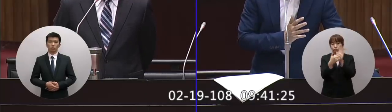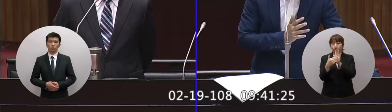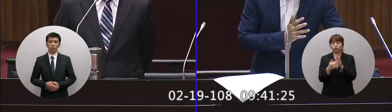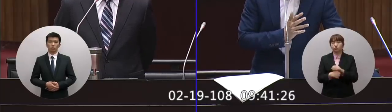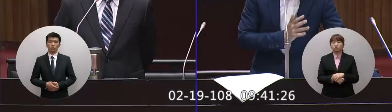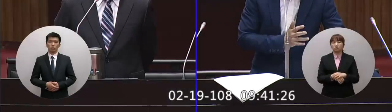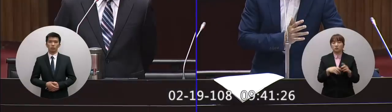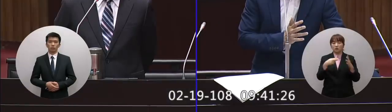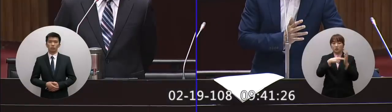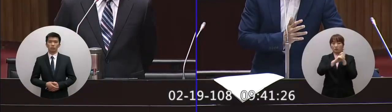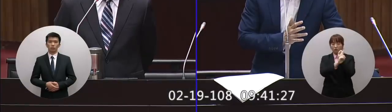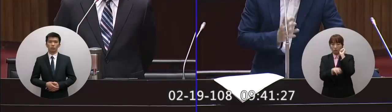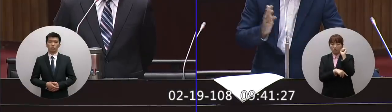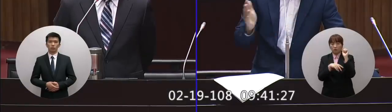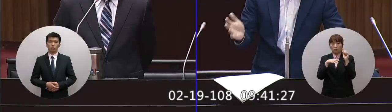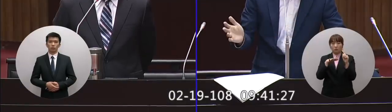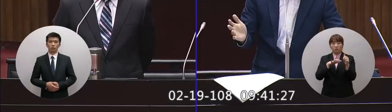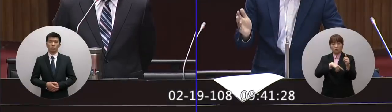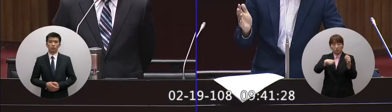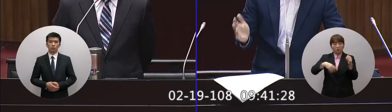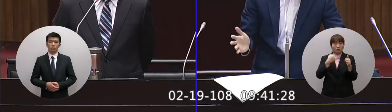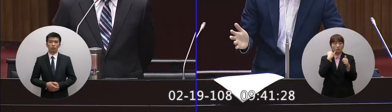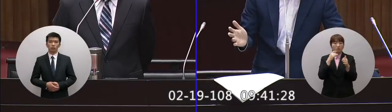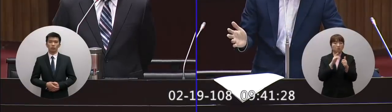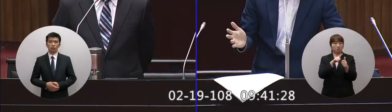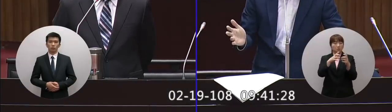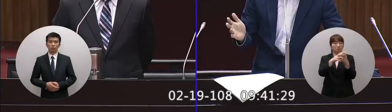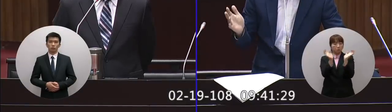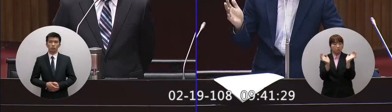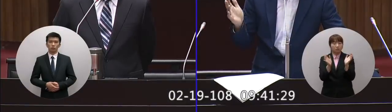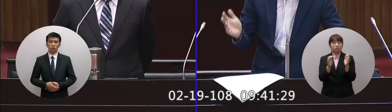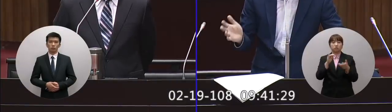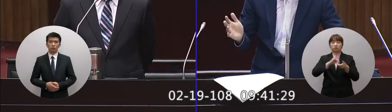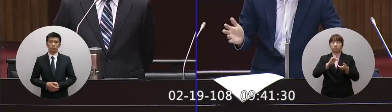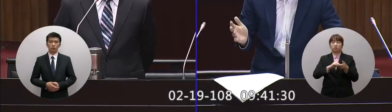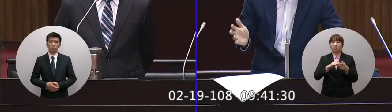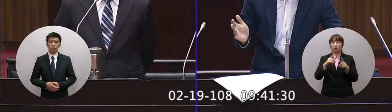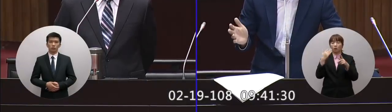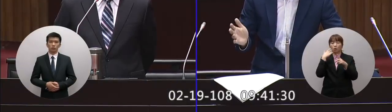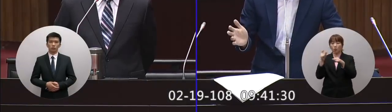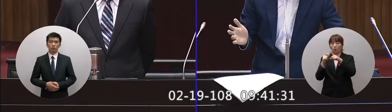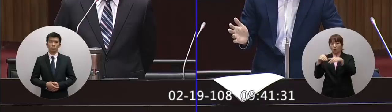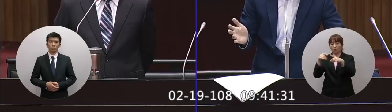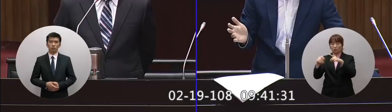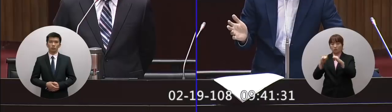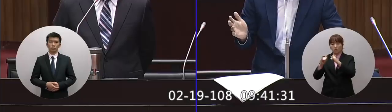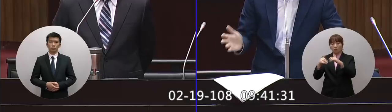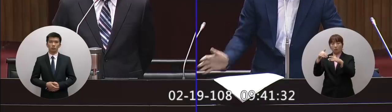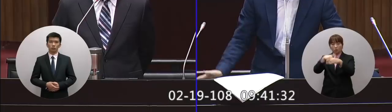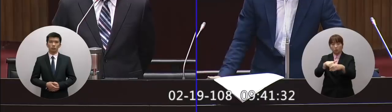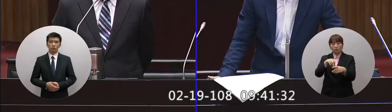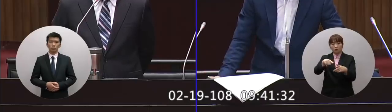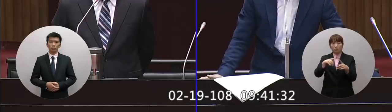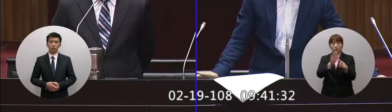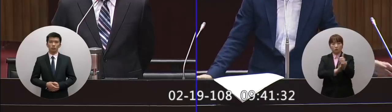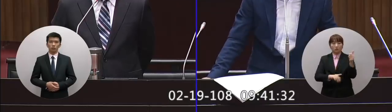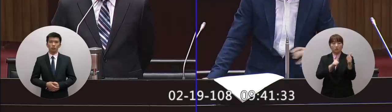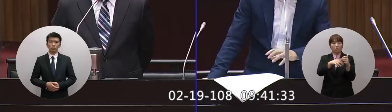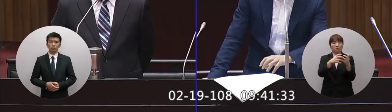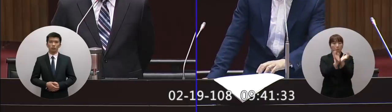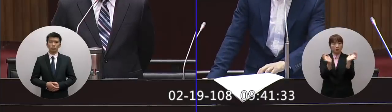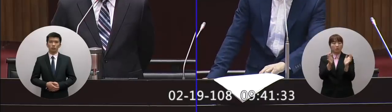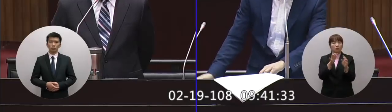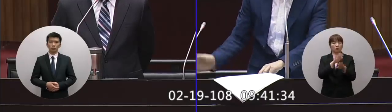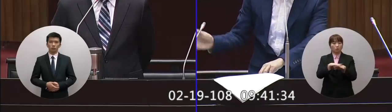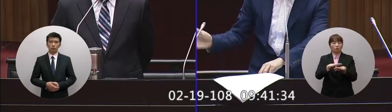是只有立法院可以倒戈，以目前执政党多数不可能发生，可是公民投票的倒戈效果是会有的。好，所以